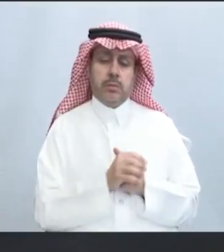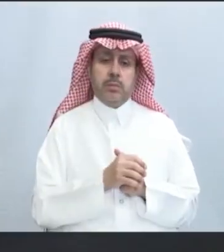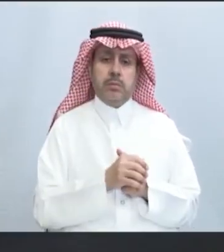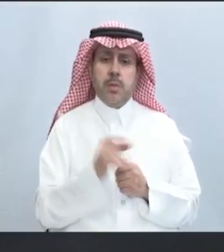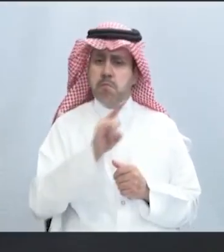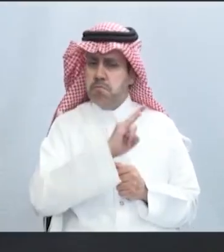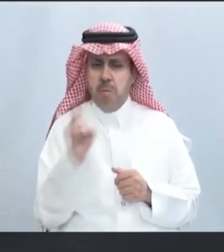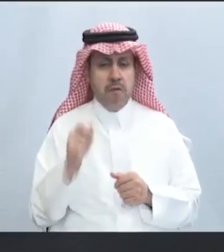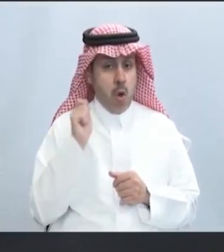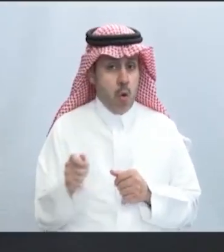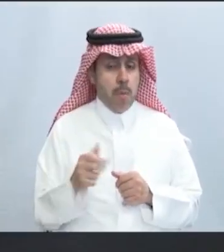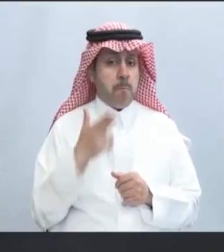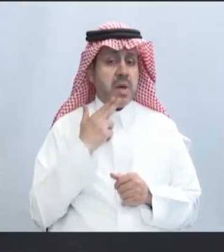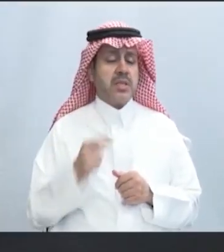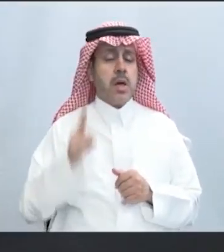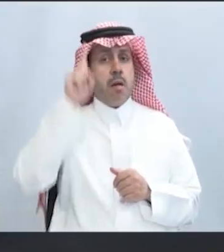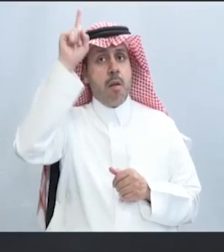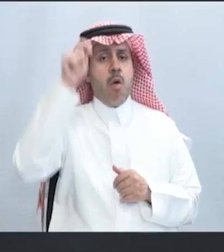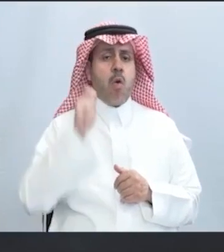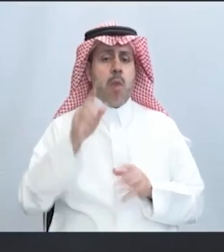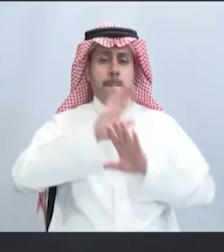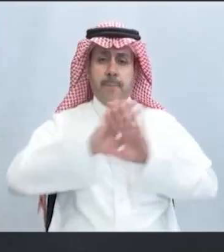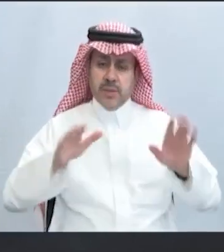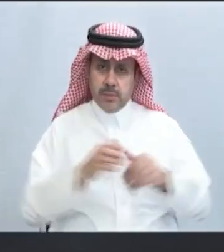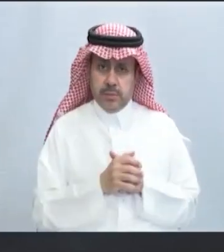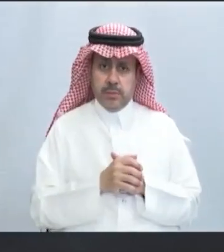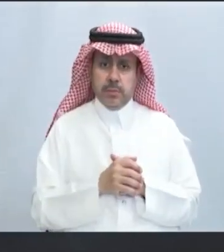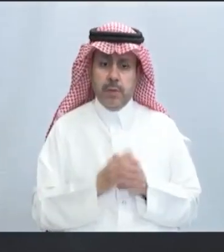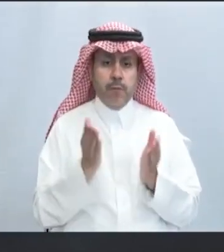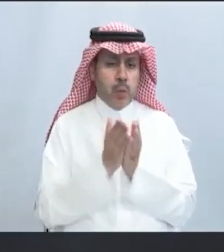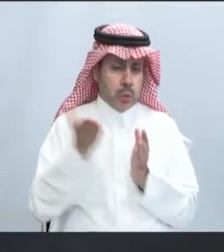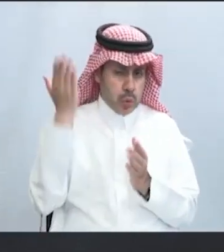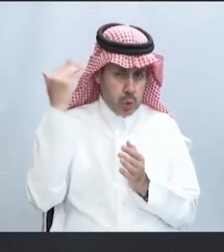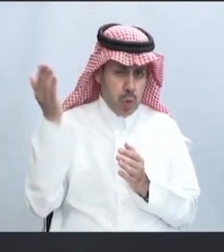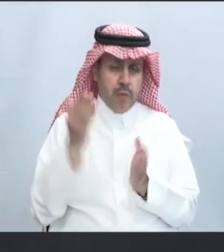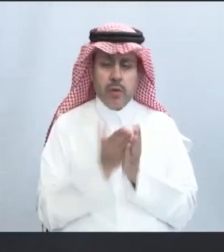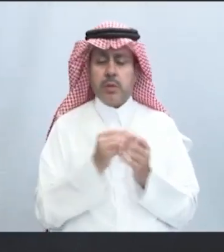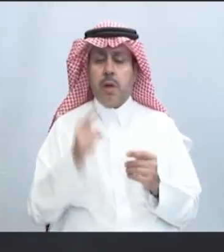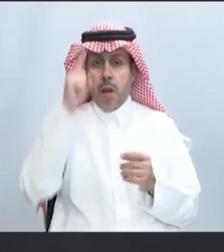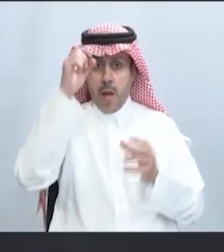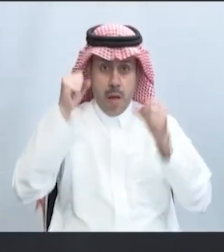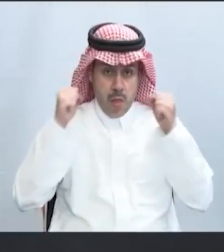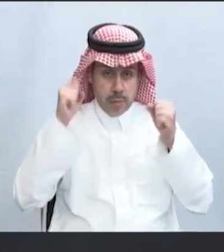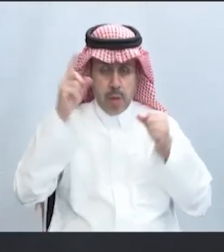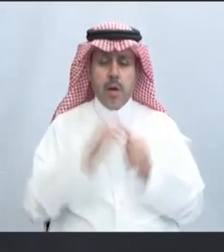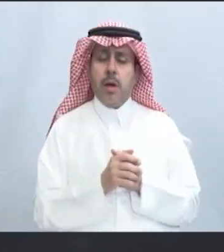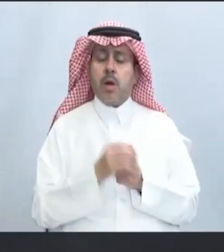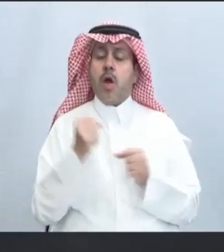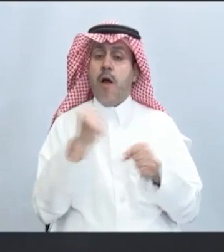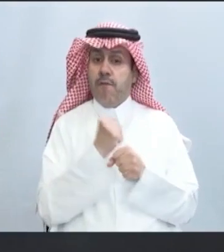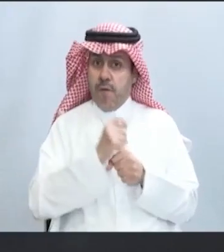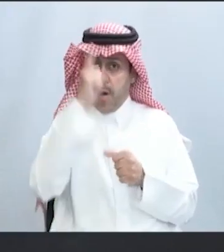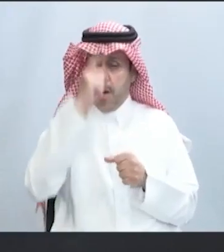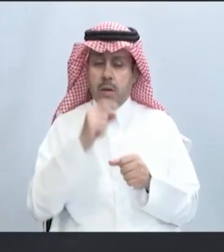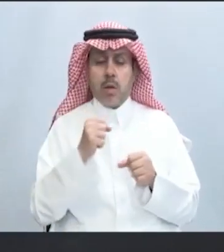سبحانه وتعالى لما تحقق في نفوسنا من خلال دروس سابقه في عظمته في الربوبيه وانه هو